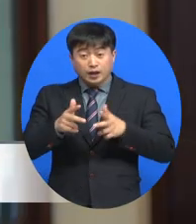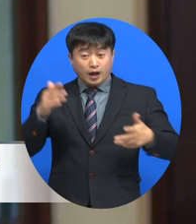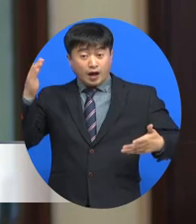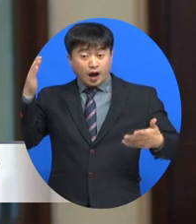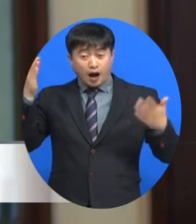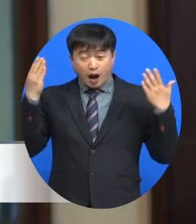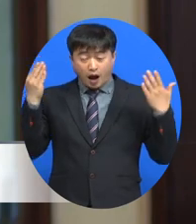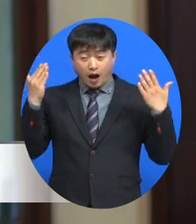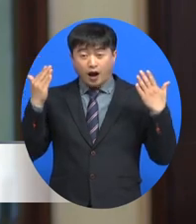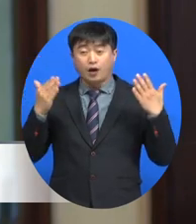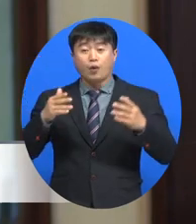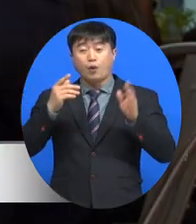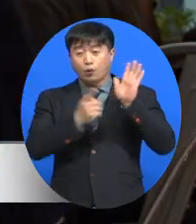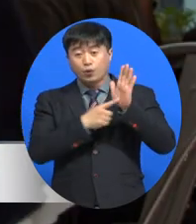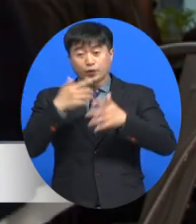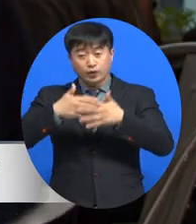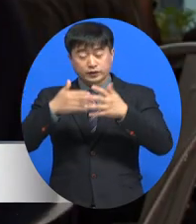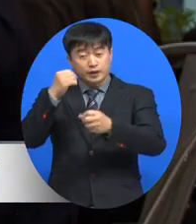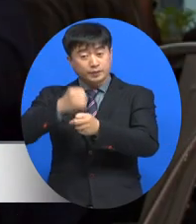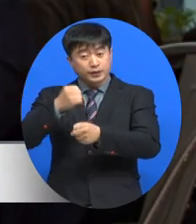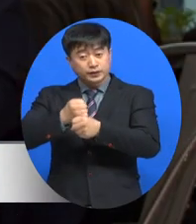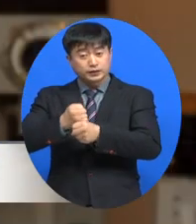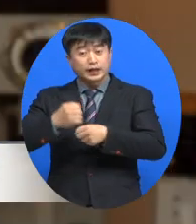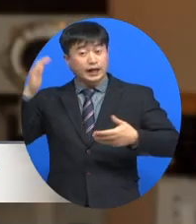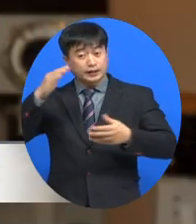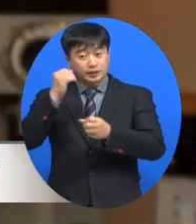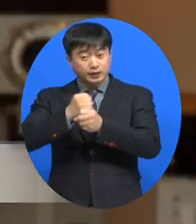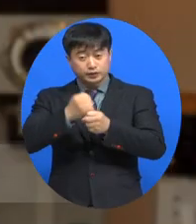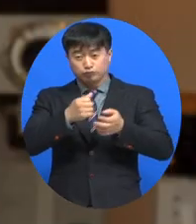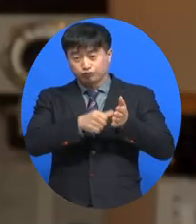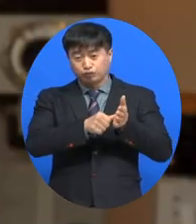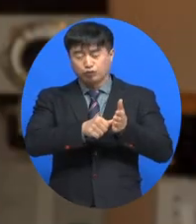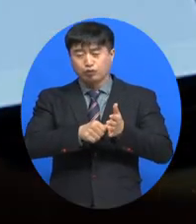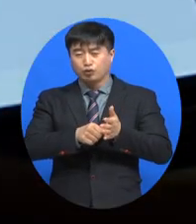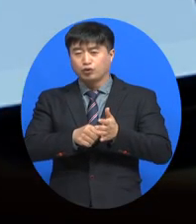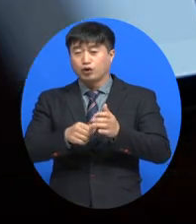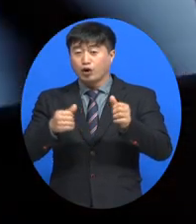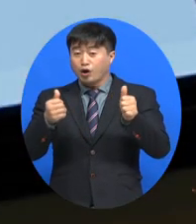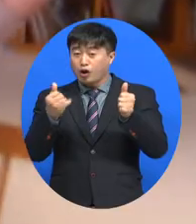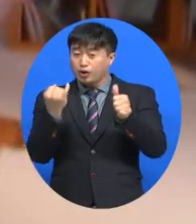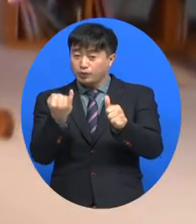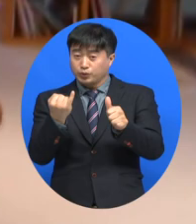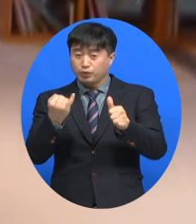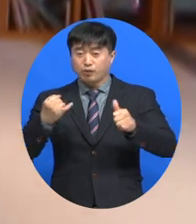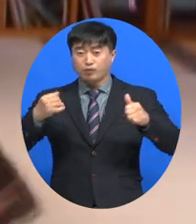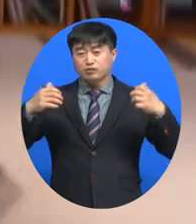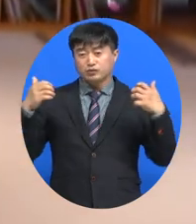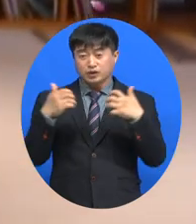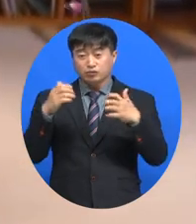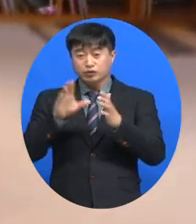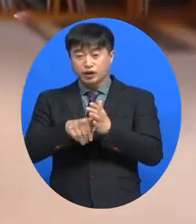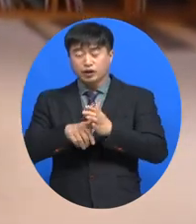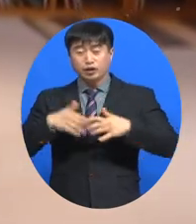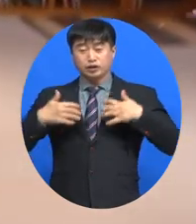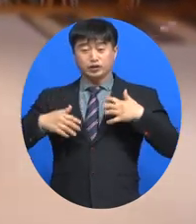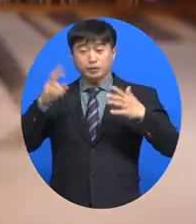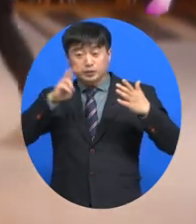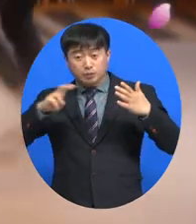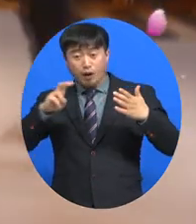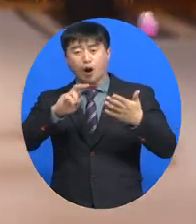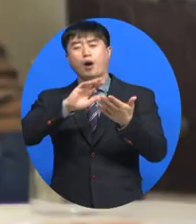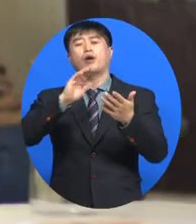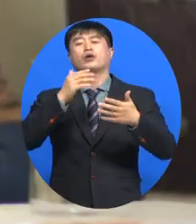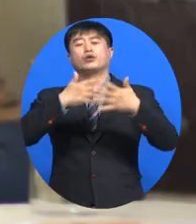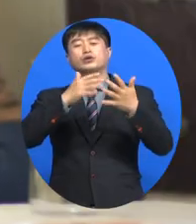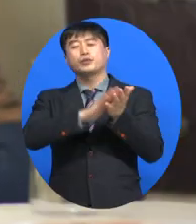산학협력 홍보영상 제작사업에 참여한 학생이 만든 작품입니다 연인이 싸우는 장면에서 신나는 음악이 입혀지자 전혀 다른